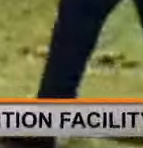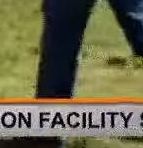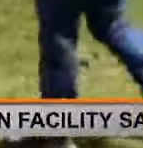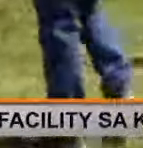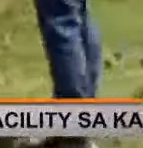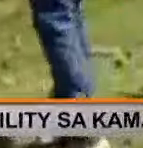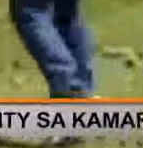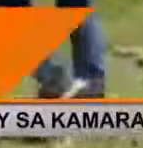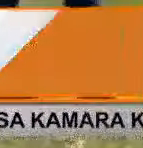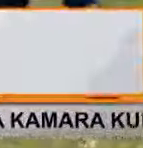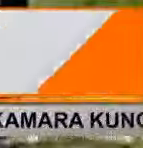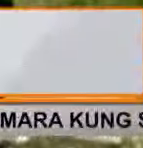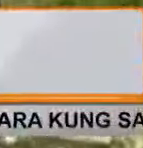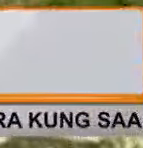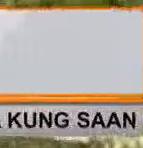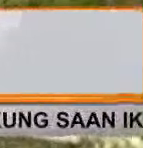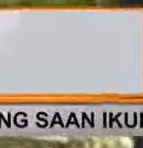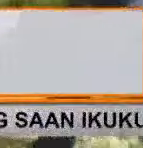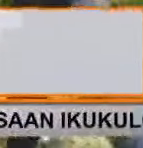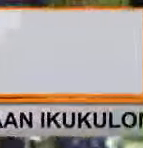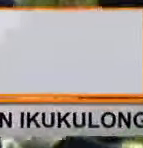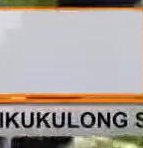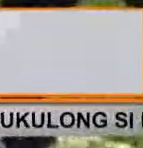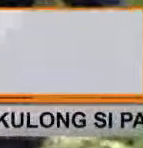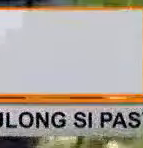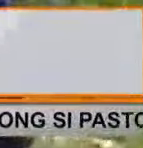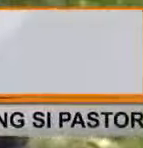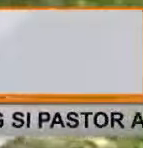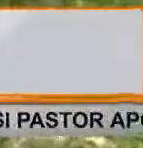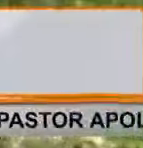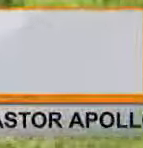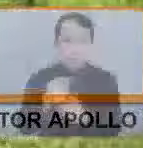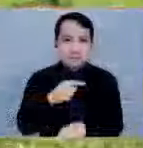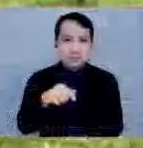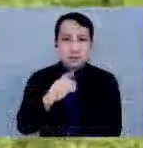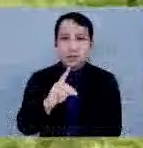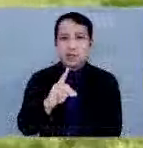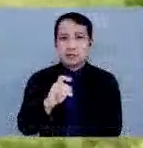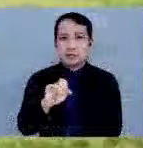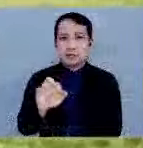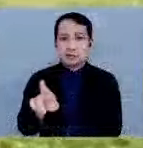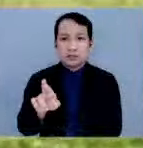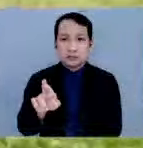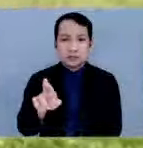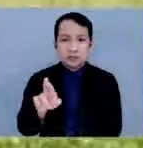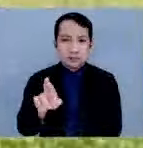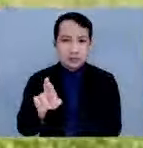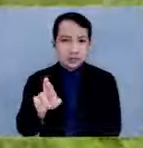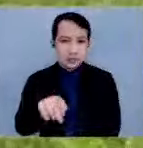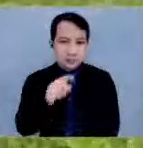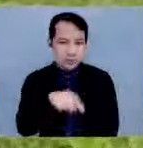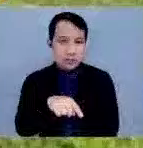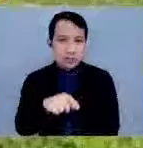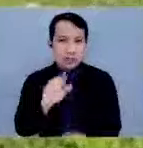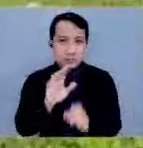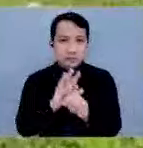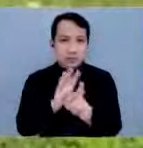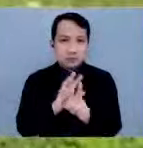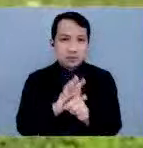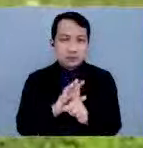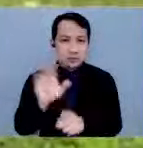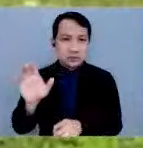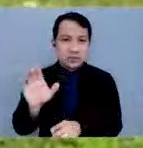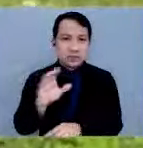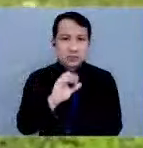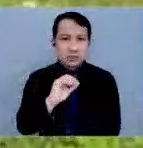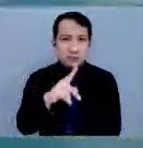Bandang alas 10 kaninang umaga, dumating ang mga tauhan ng Department of Environment and Natural Resources sa nag-viral na Captain's Peak Garden and